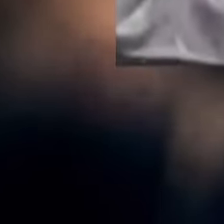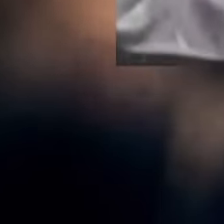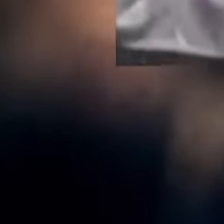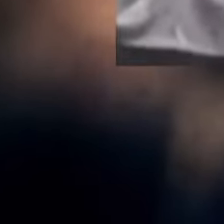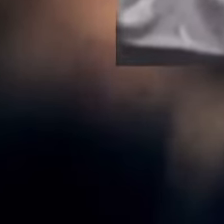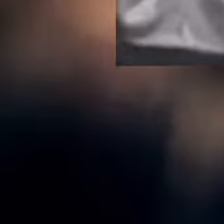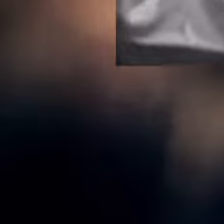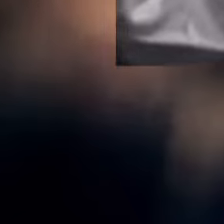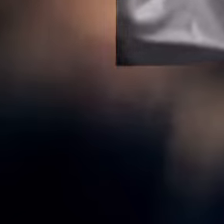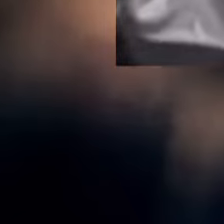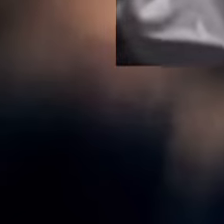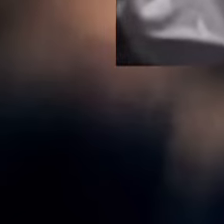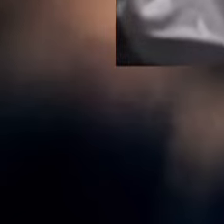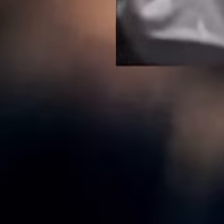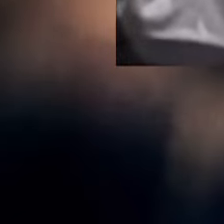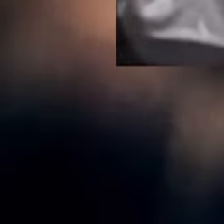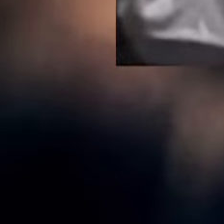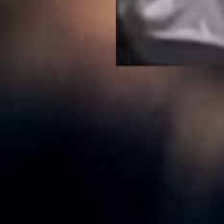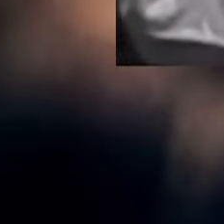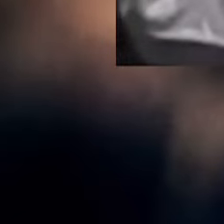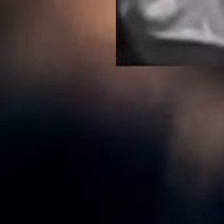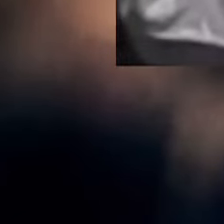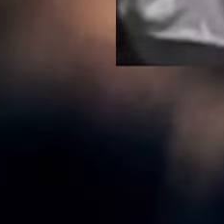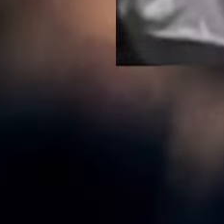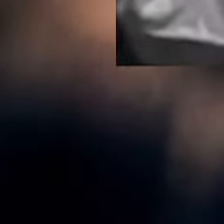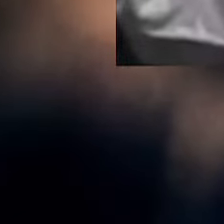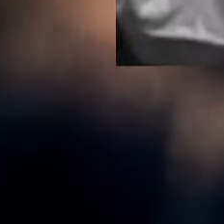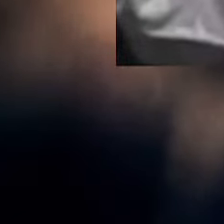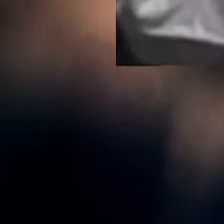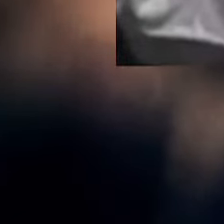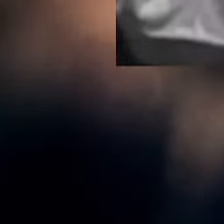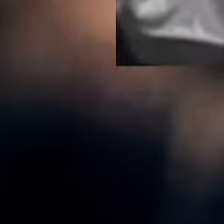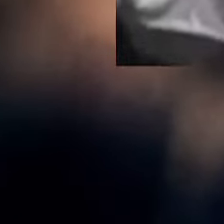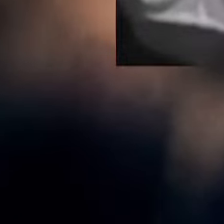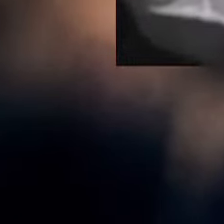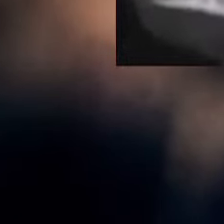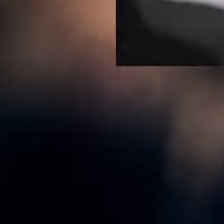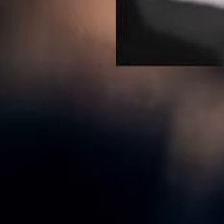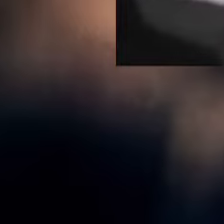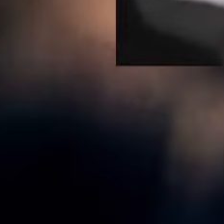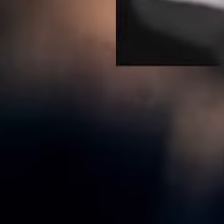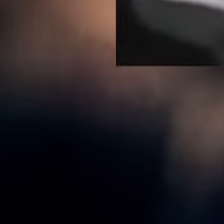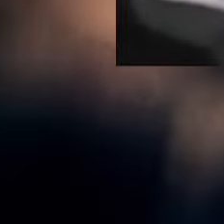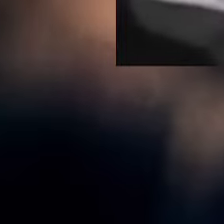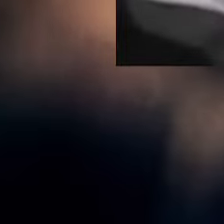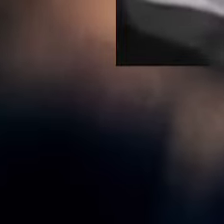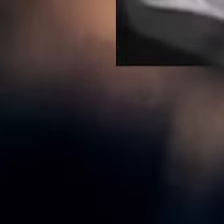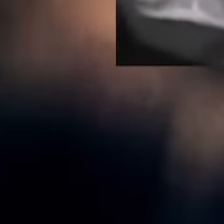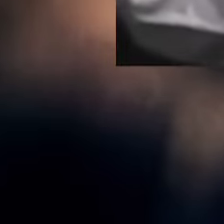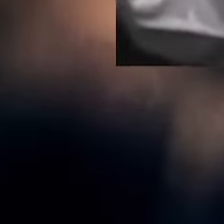هنا؟ ده احسن وقت، عبارة ما يخلصوا اجراءات المراقبه كل احنا خلصنا من شغلنا. هم خدوك من السكه؟ لا من